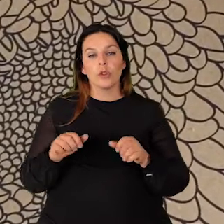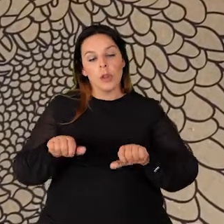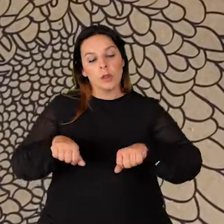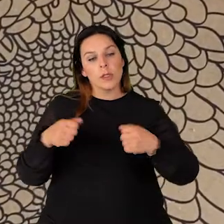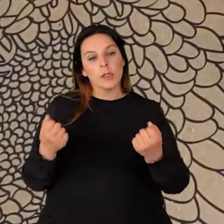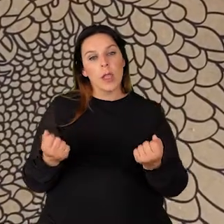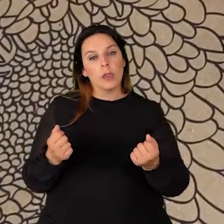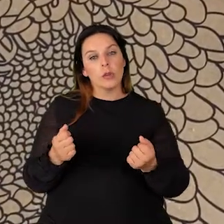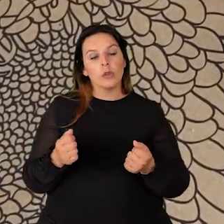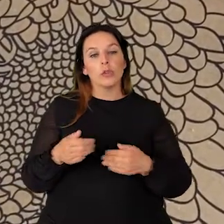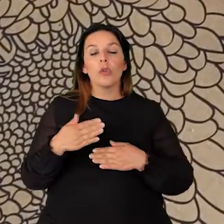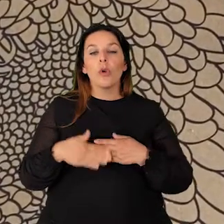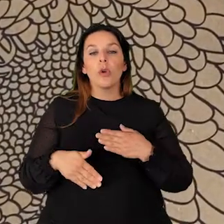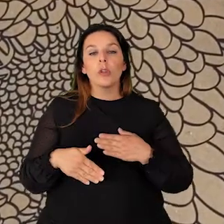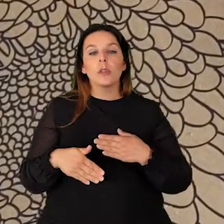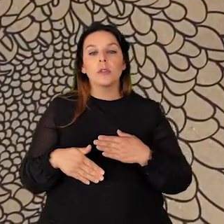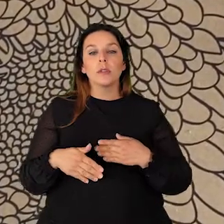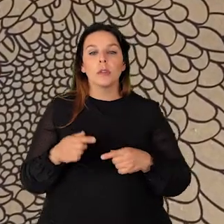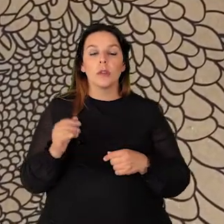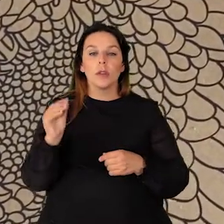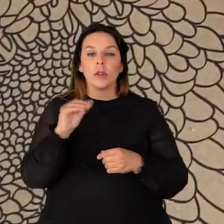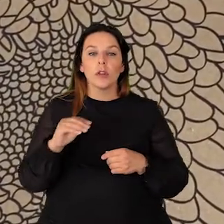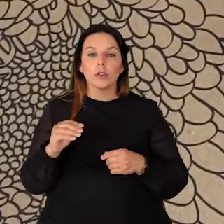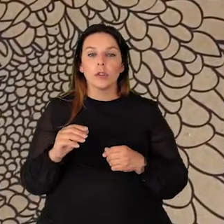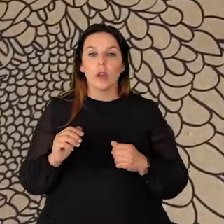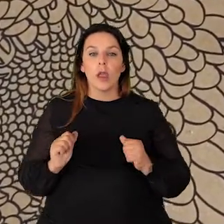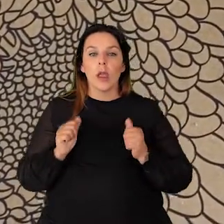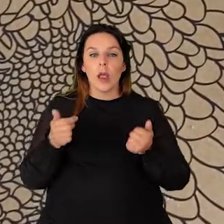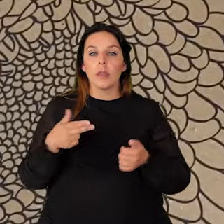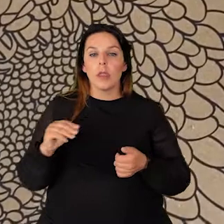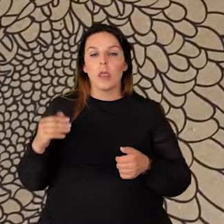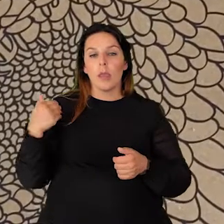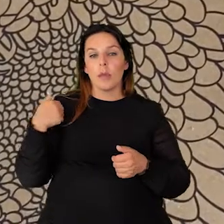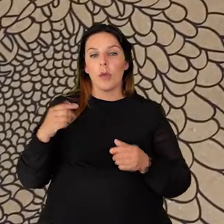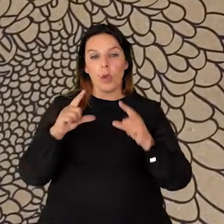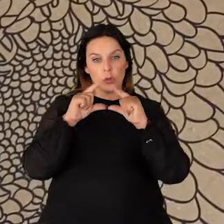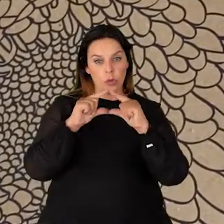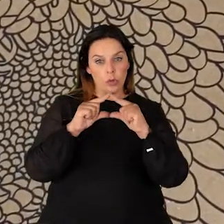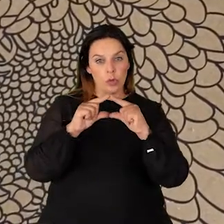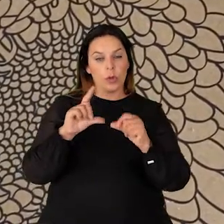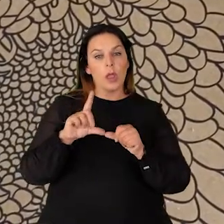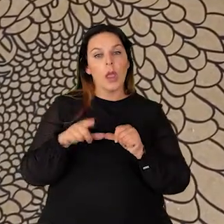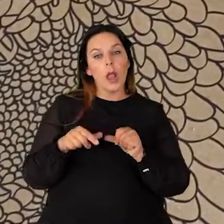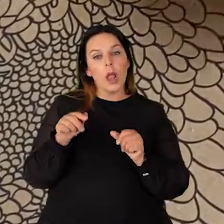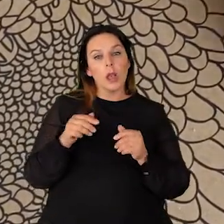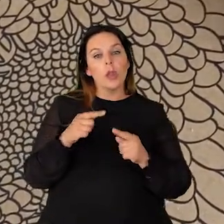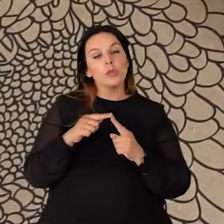sobie zająć jeszcze same końcówki wrogów twoich szkiełek